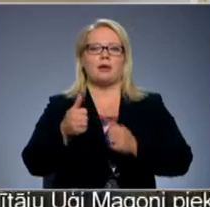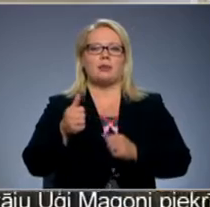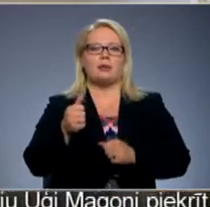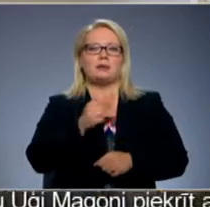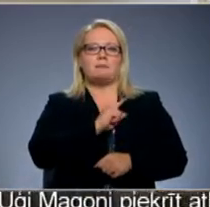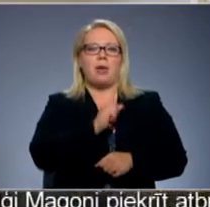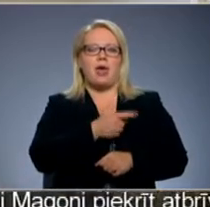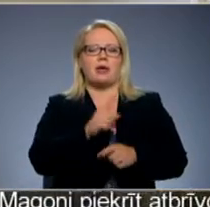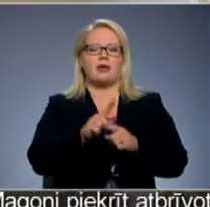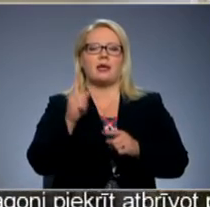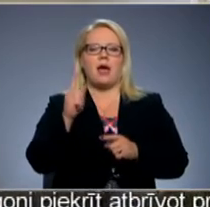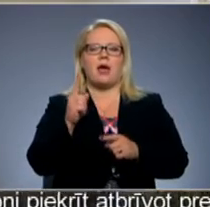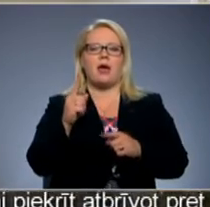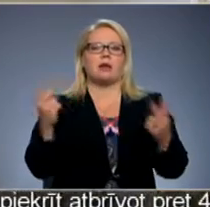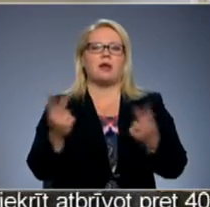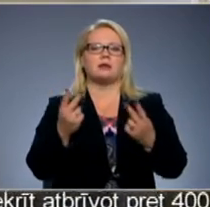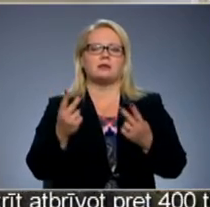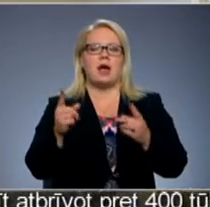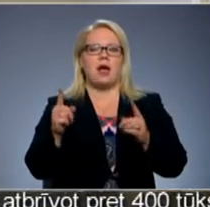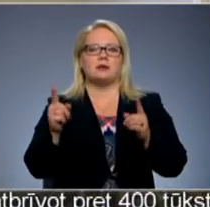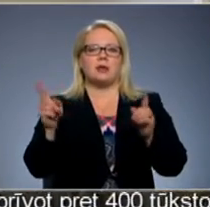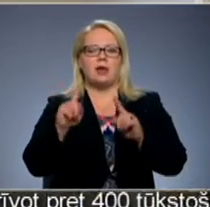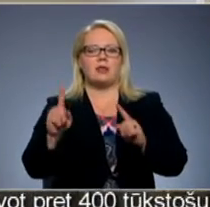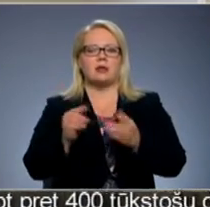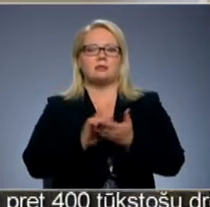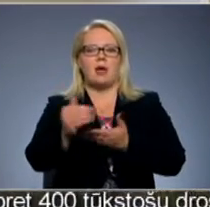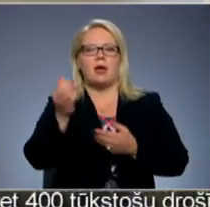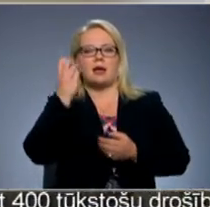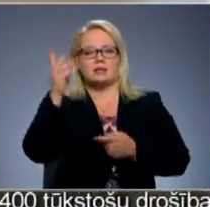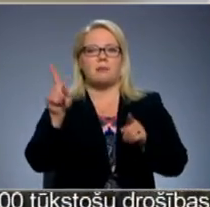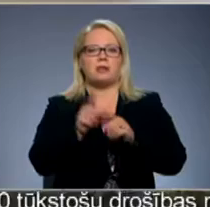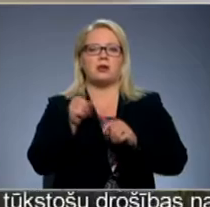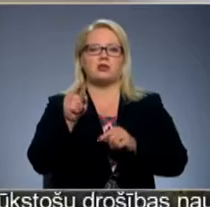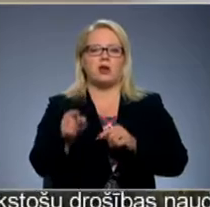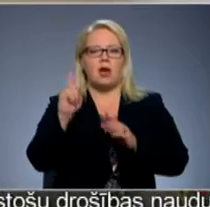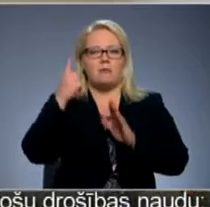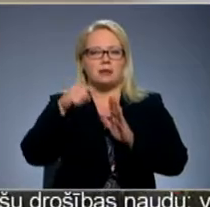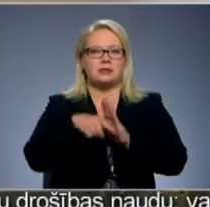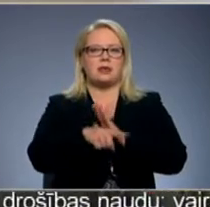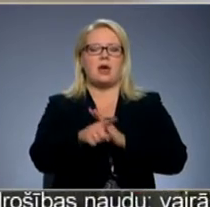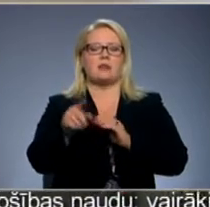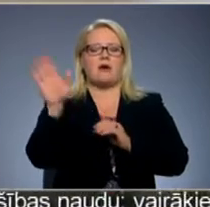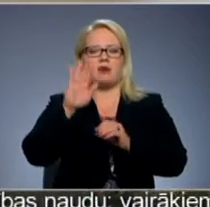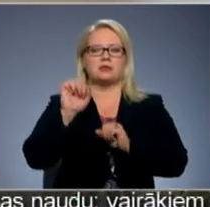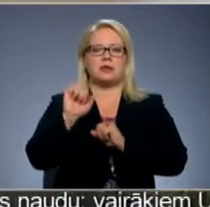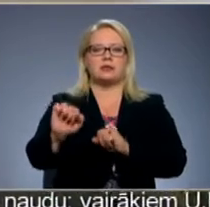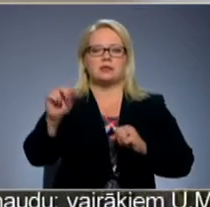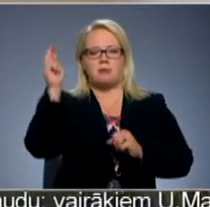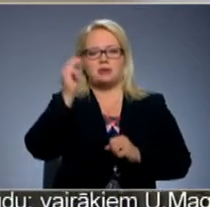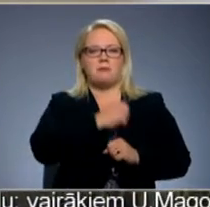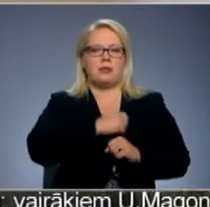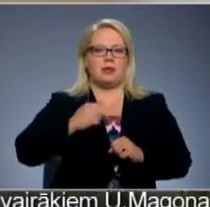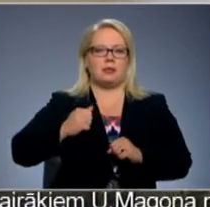ne tikai klasiskajās lietās tālākajā izglītībā, bet arī šajā te padzinātajā valsts aizsardzības mācības tad